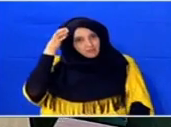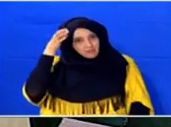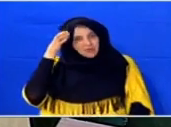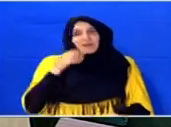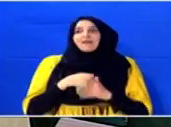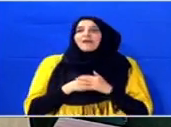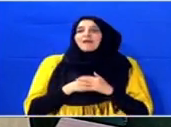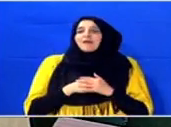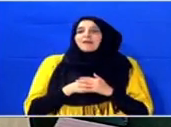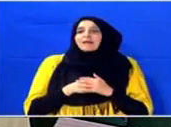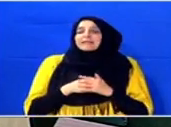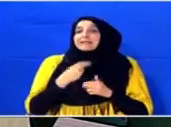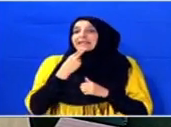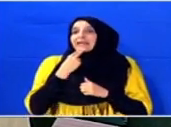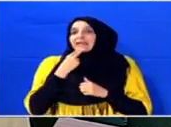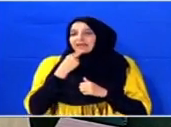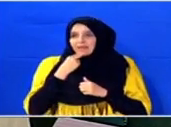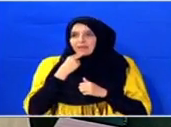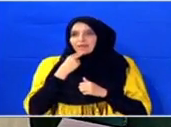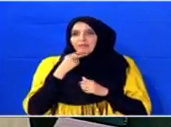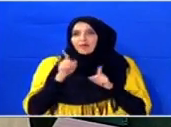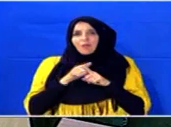صفه الرشد مطلوبه